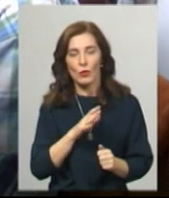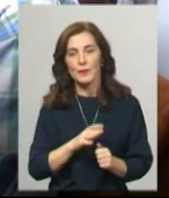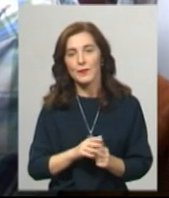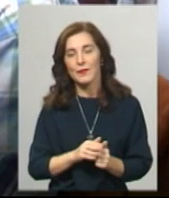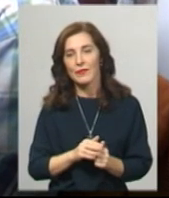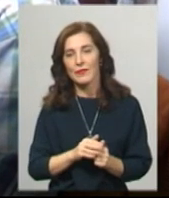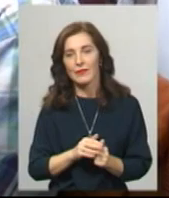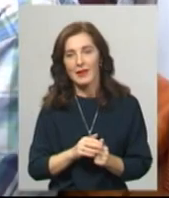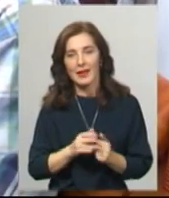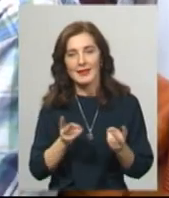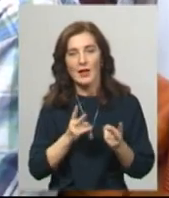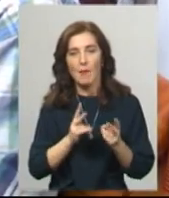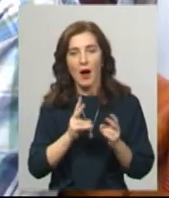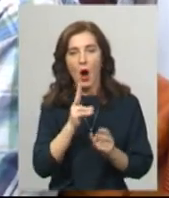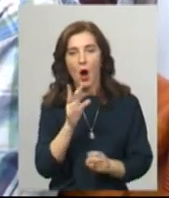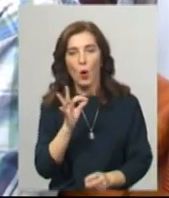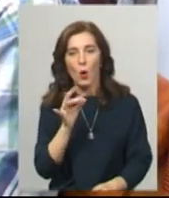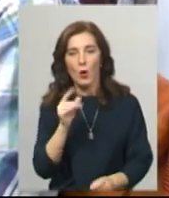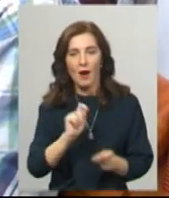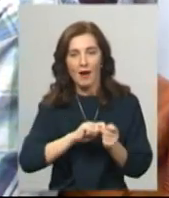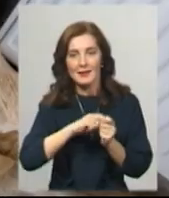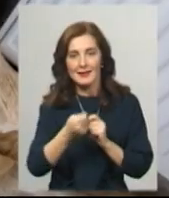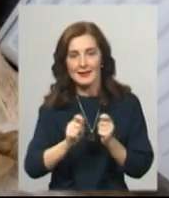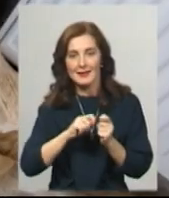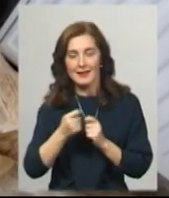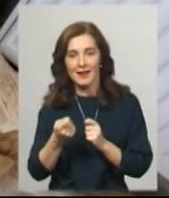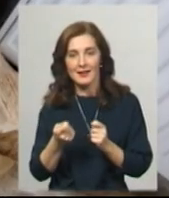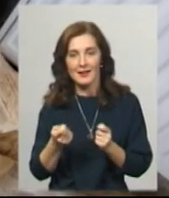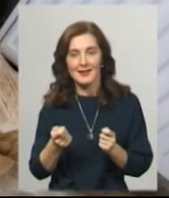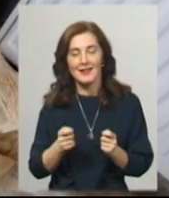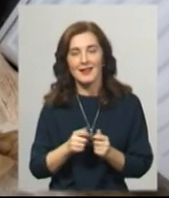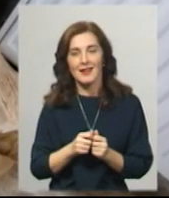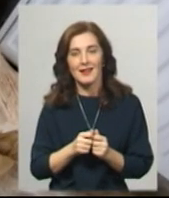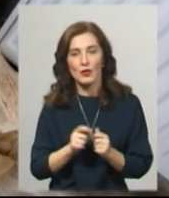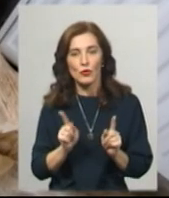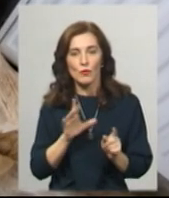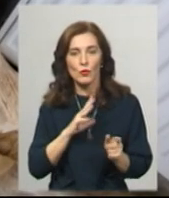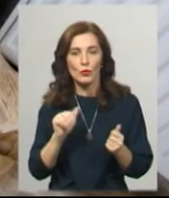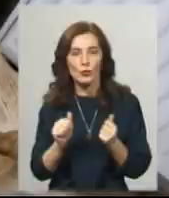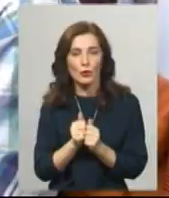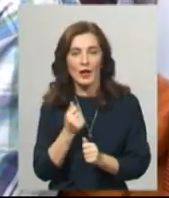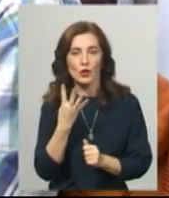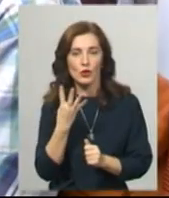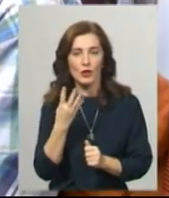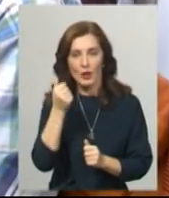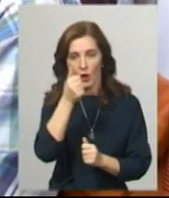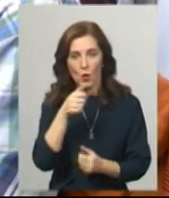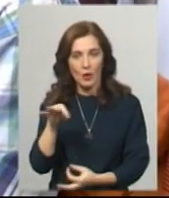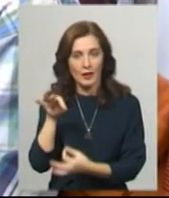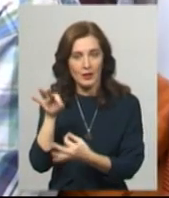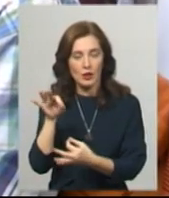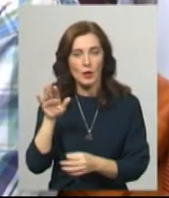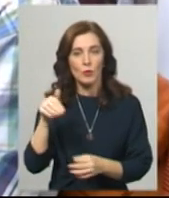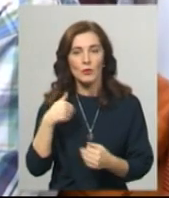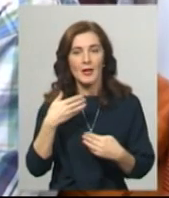нього кору, складаю його в штабелі і накриваю його зверху. І воно 4 роки лежить. Потім я його розрізаю на